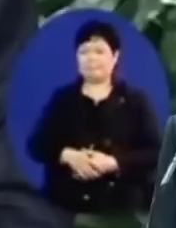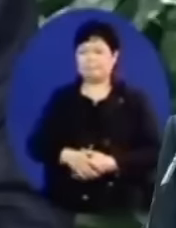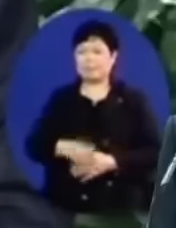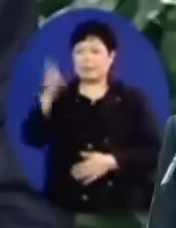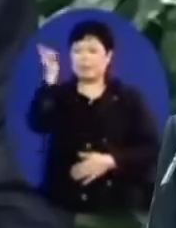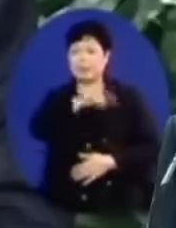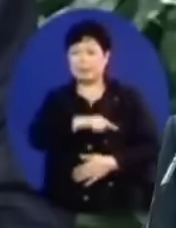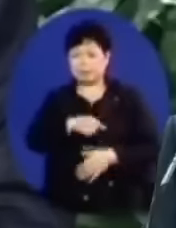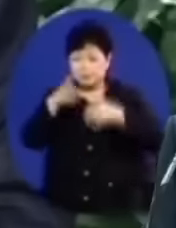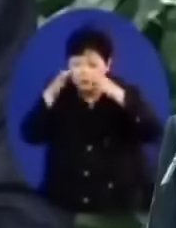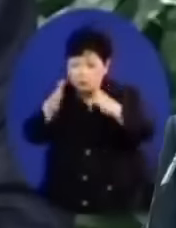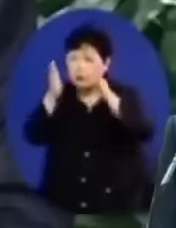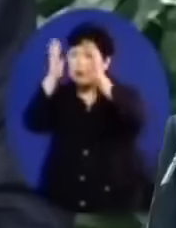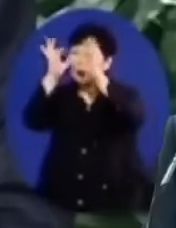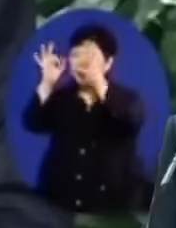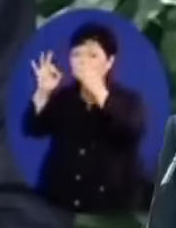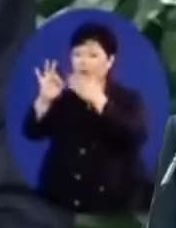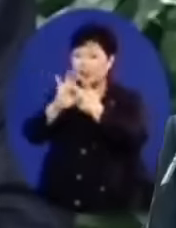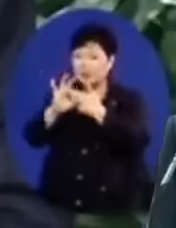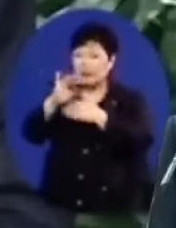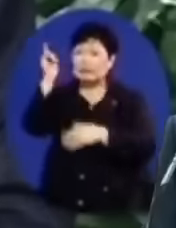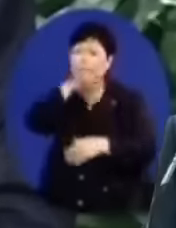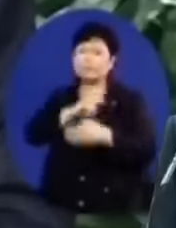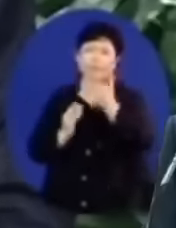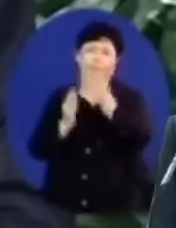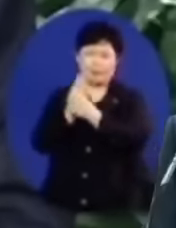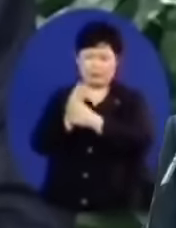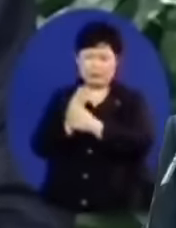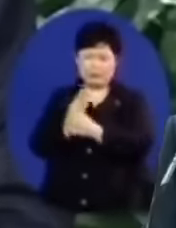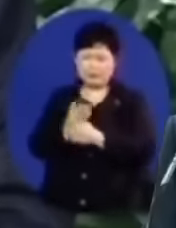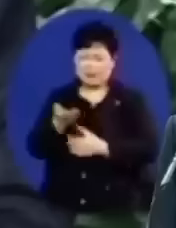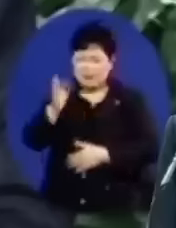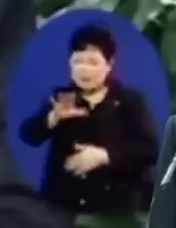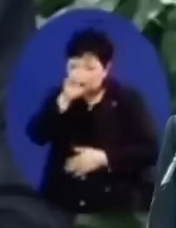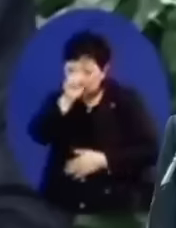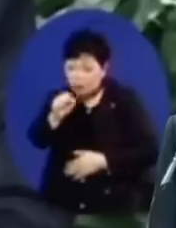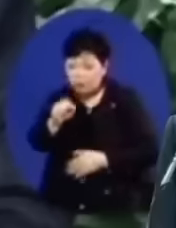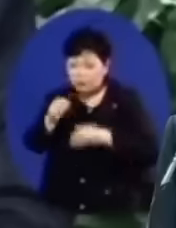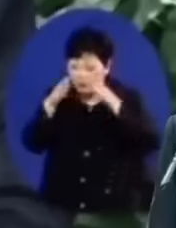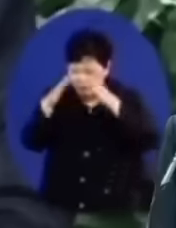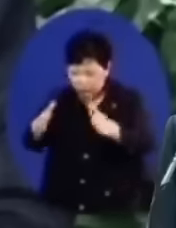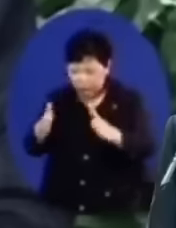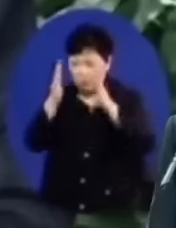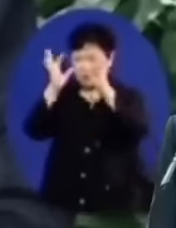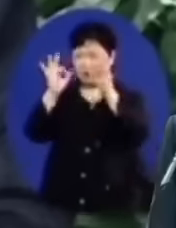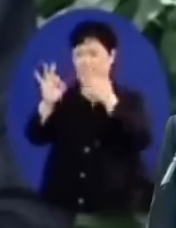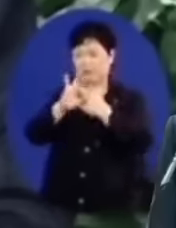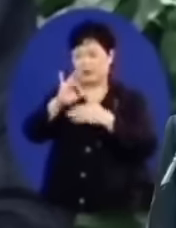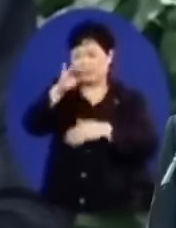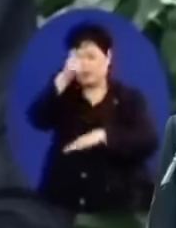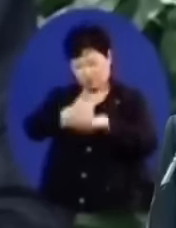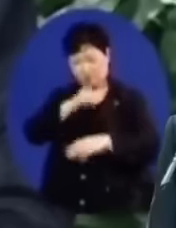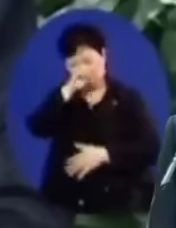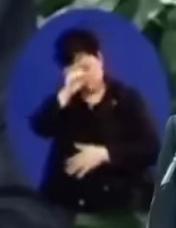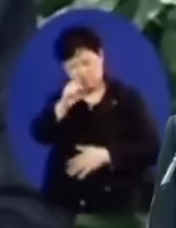나쁜 것을 집중적으로 바라보면 나쁜 것이 다가오는 것입니다. 좋은 것을 집중적으로 바라보면 좋은 것이 다가오는 것입니다.